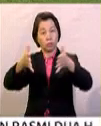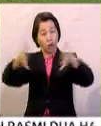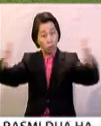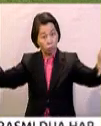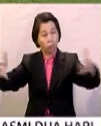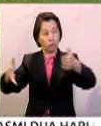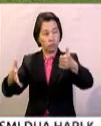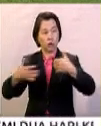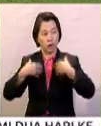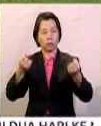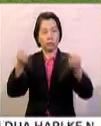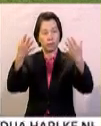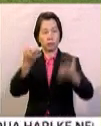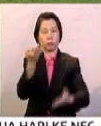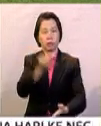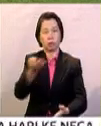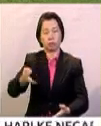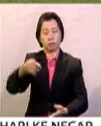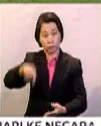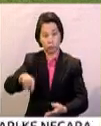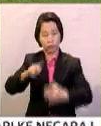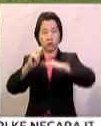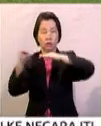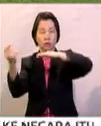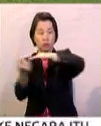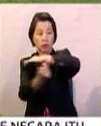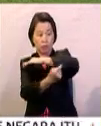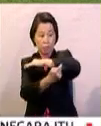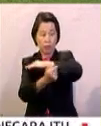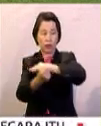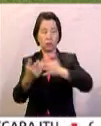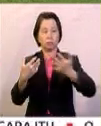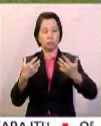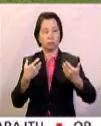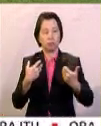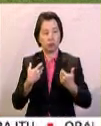ada banyak kemudahan lah kat sini. Taman apa, dia punya